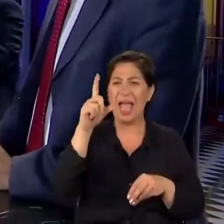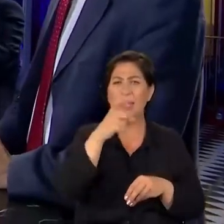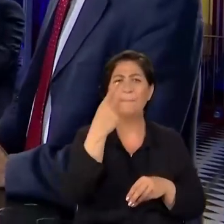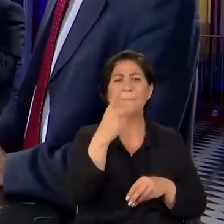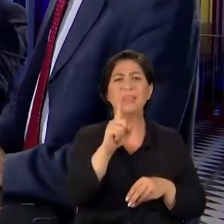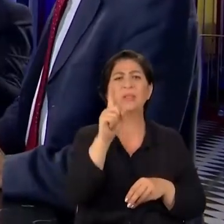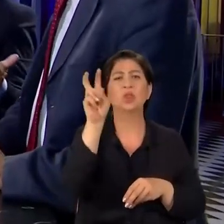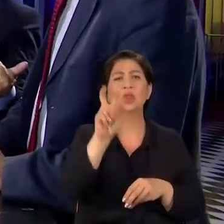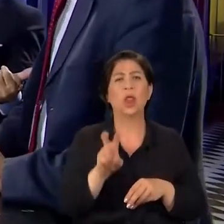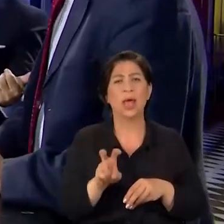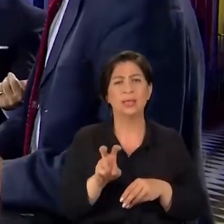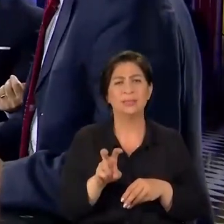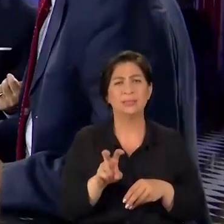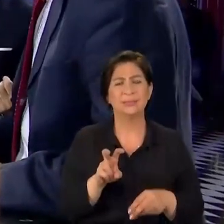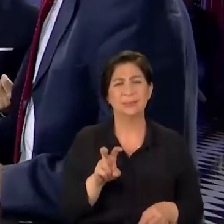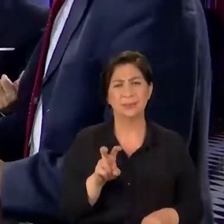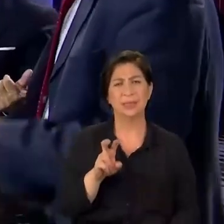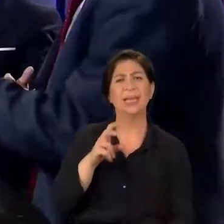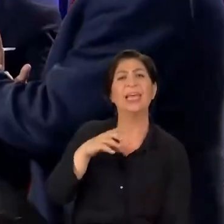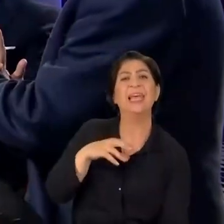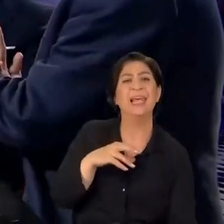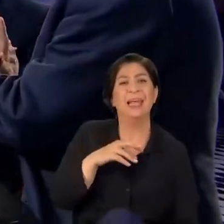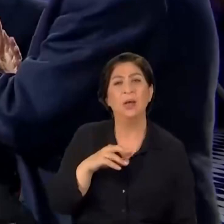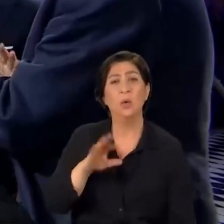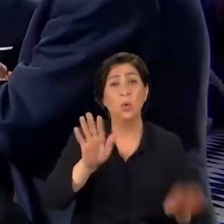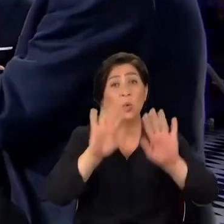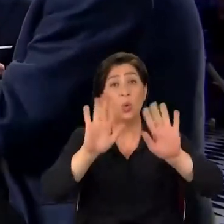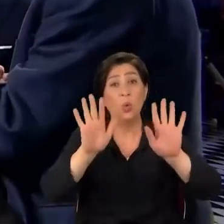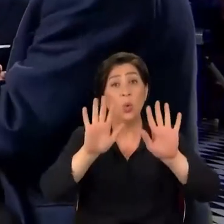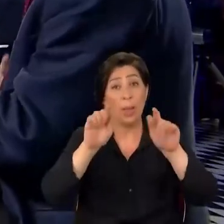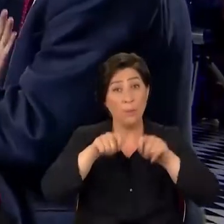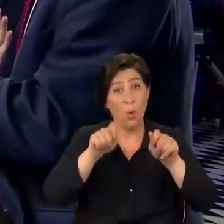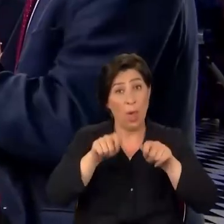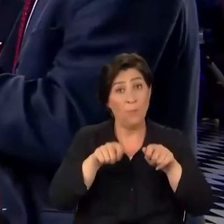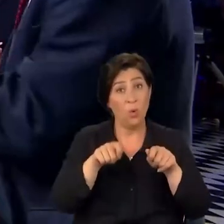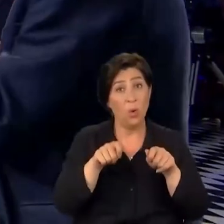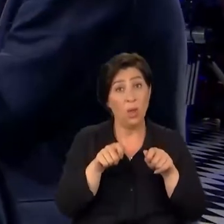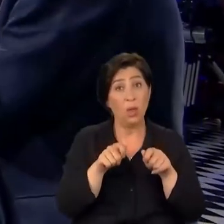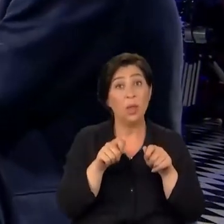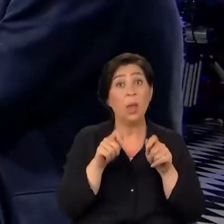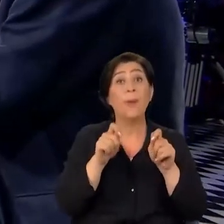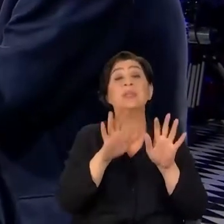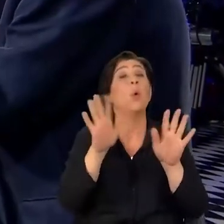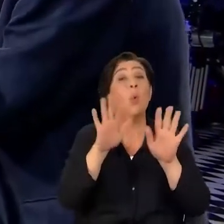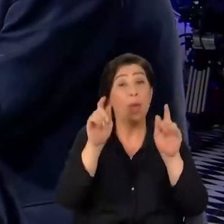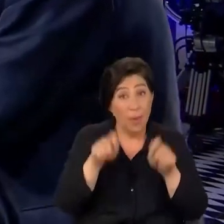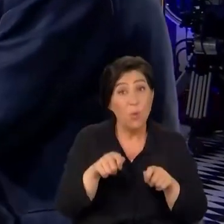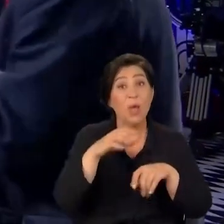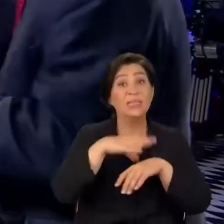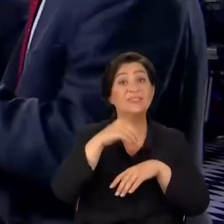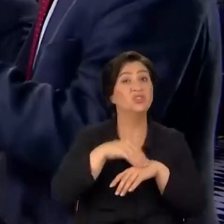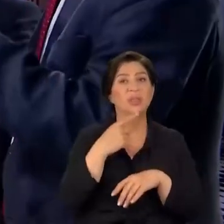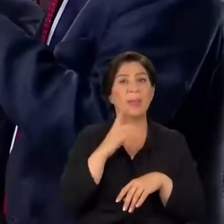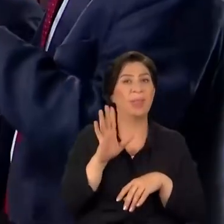$1000. Global Basic Income denilen şey. İsviçre hatta... Yok yapmak istedi değil, yapıyor şu anda. Yok yapamadık. Hayır. İzin vermiyor. İsviçre